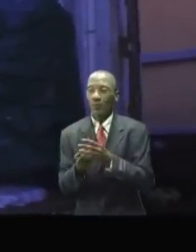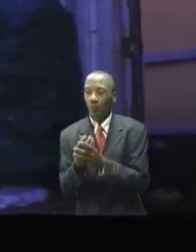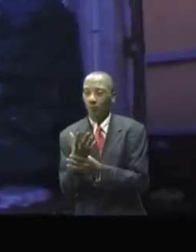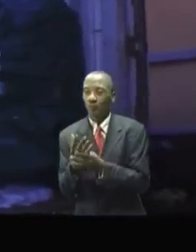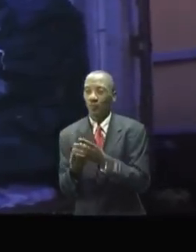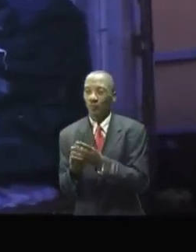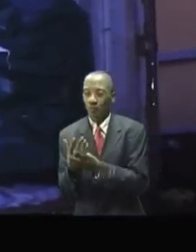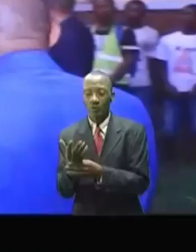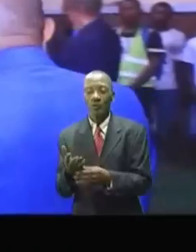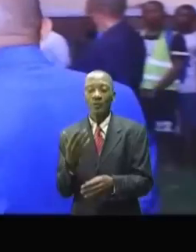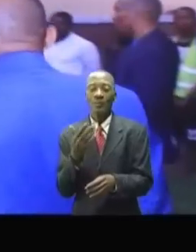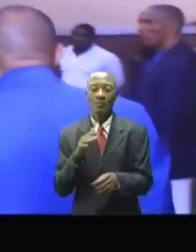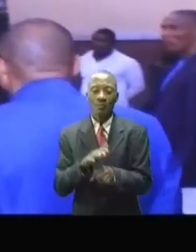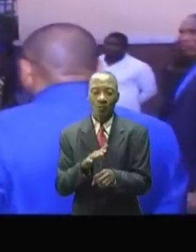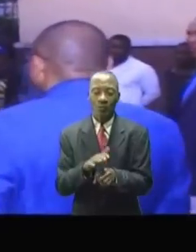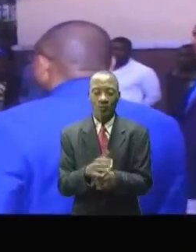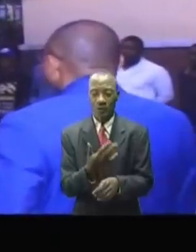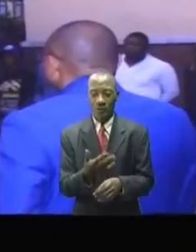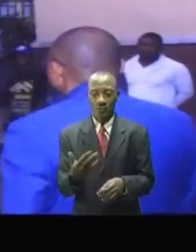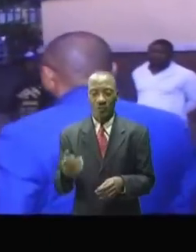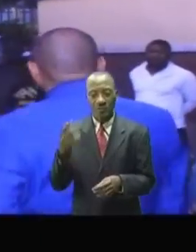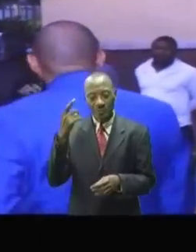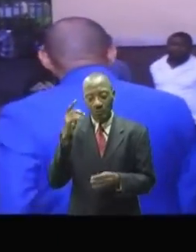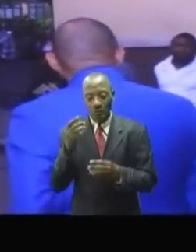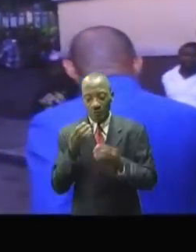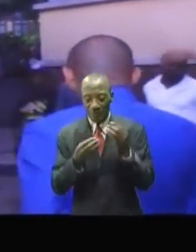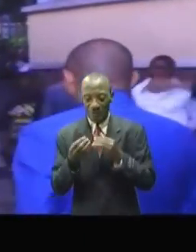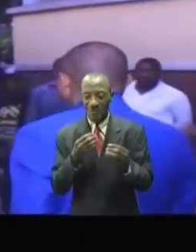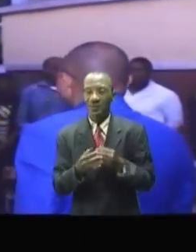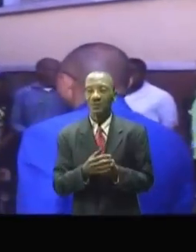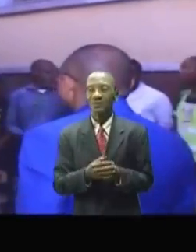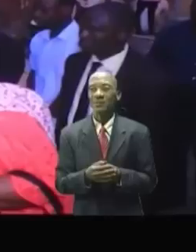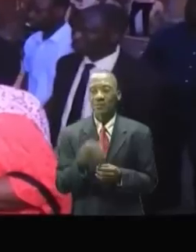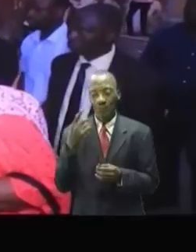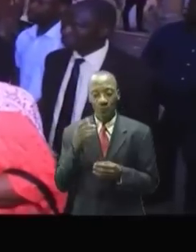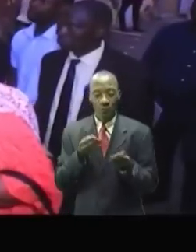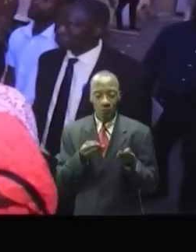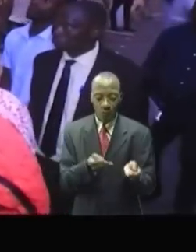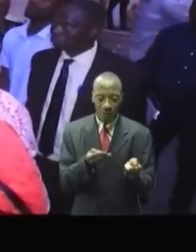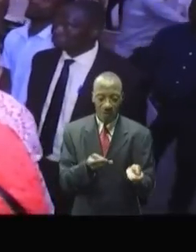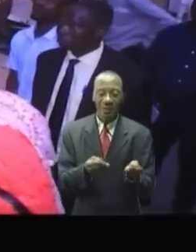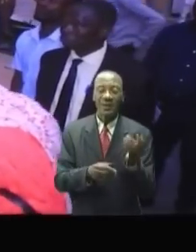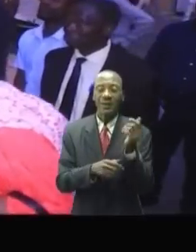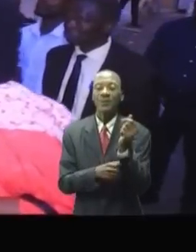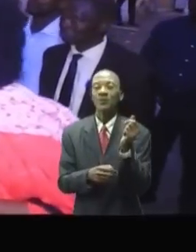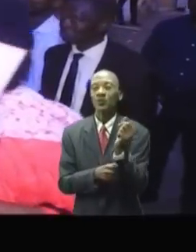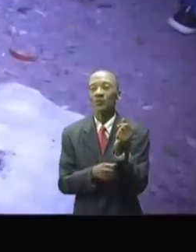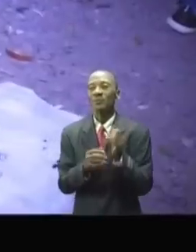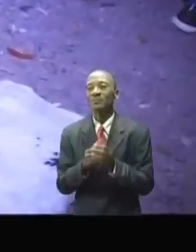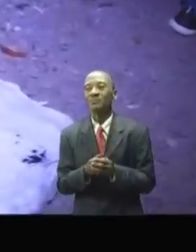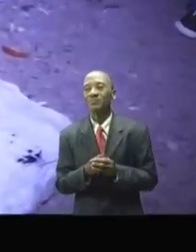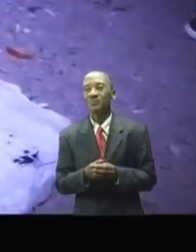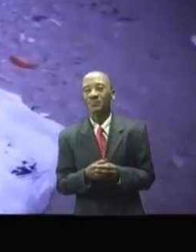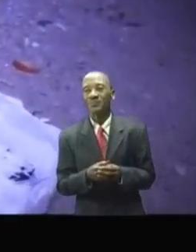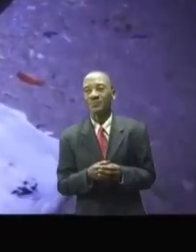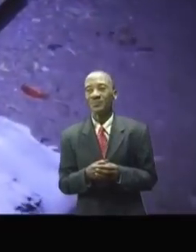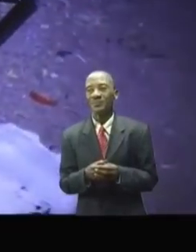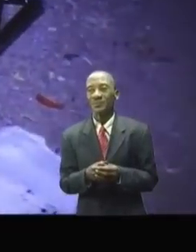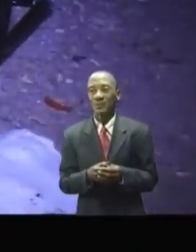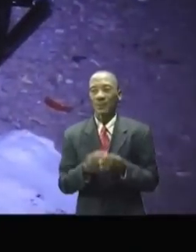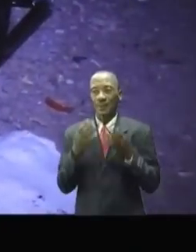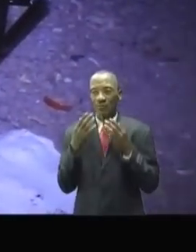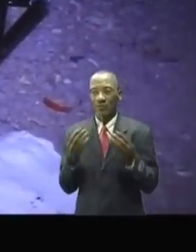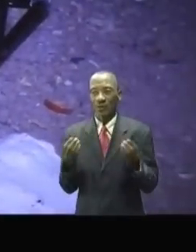l'Agriculture s'est rendu personnellement à l'entrepôt Séraphie dans l'enceinte du secrétariat général du développement rural dans la commune de la